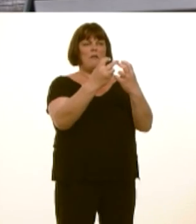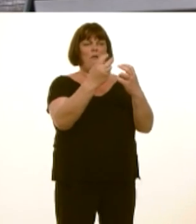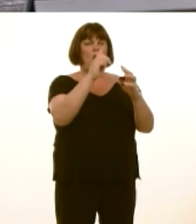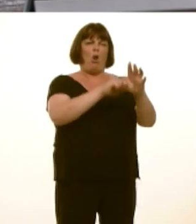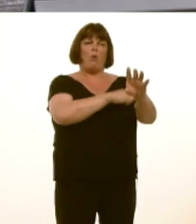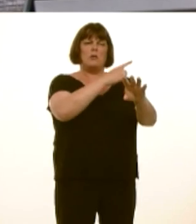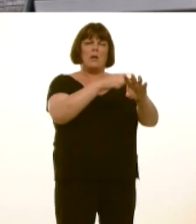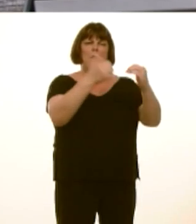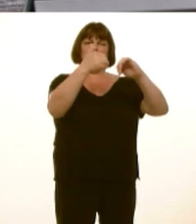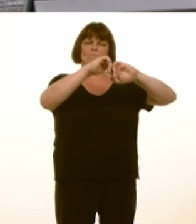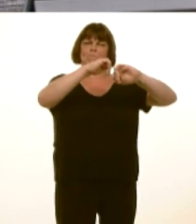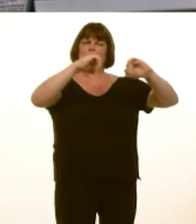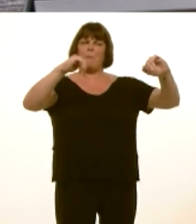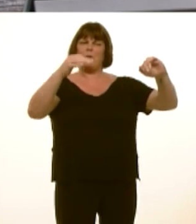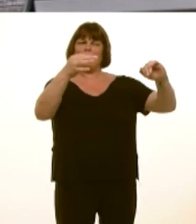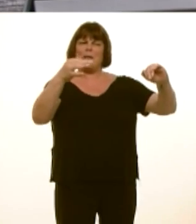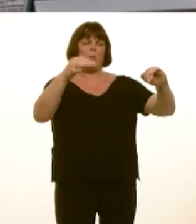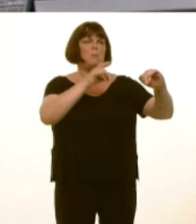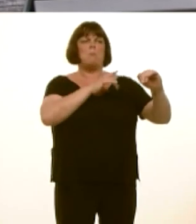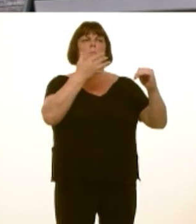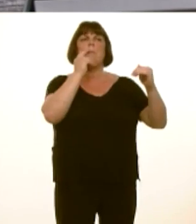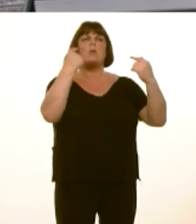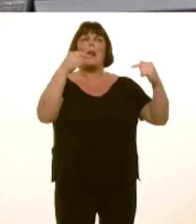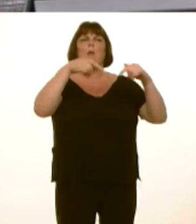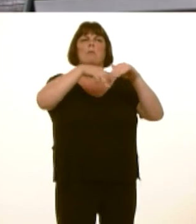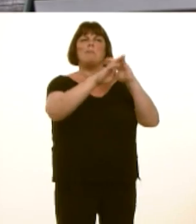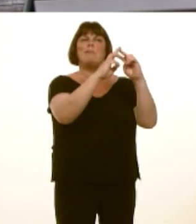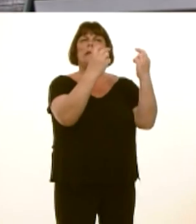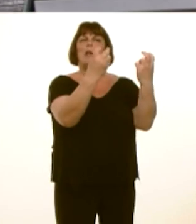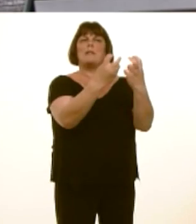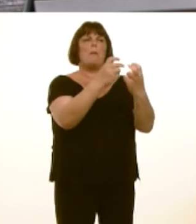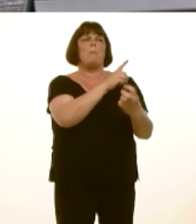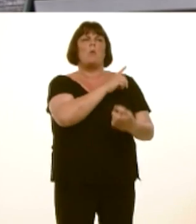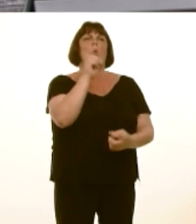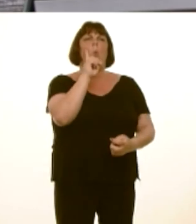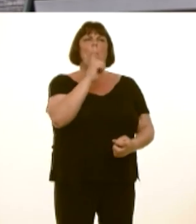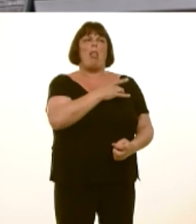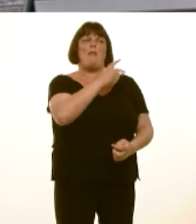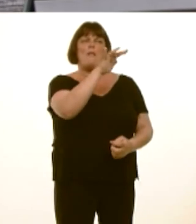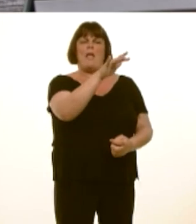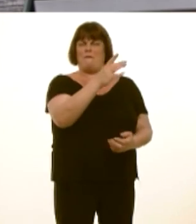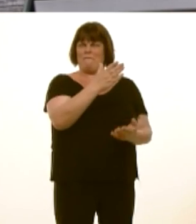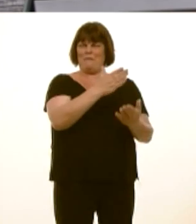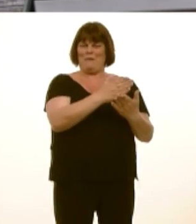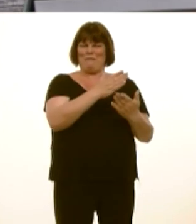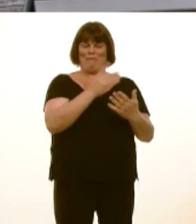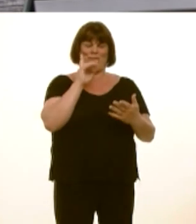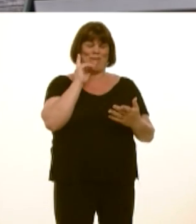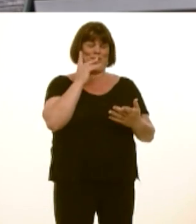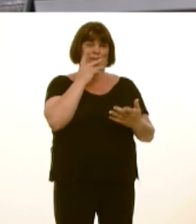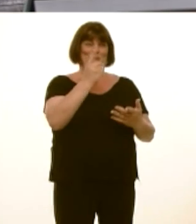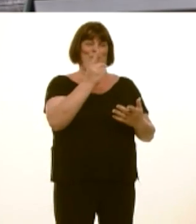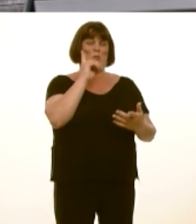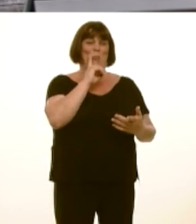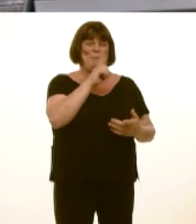castell. Oedd na fenyw wrth gwrs oedd yn bywne, oedd yn eitha cymeriad yn y dre. Ac wrth gwrs, yr ofan oedd unwaith nath hi